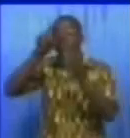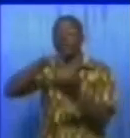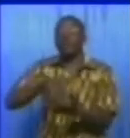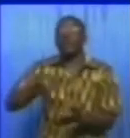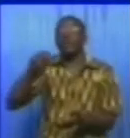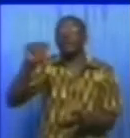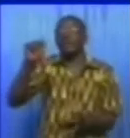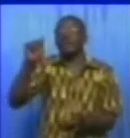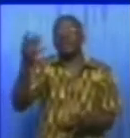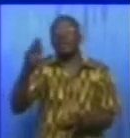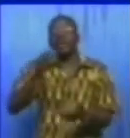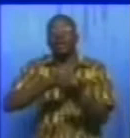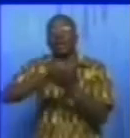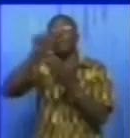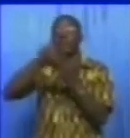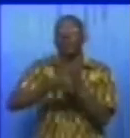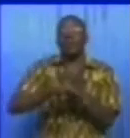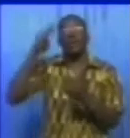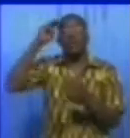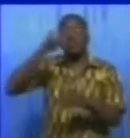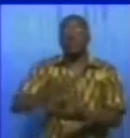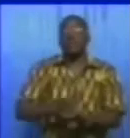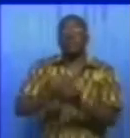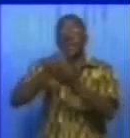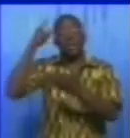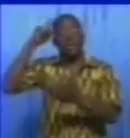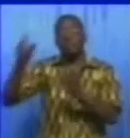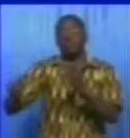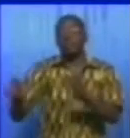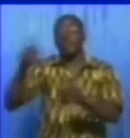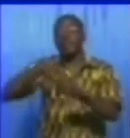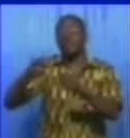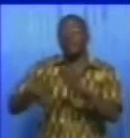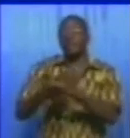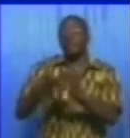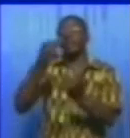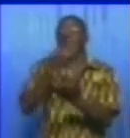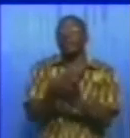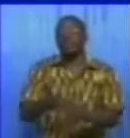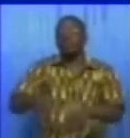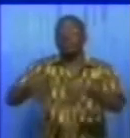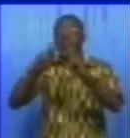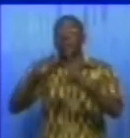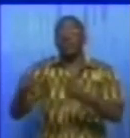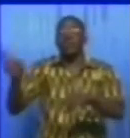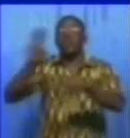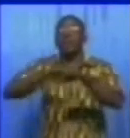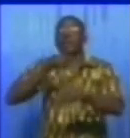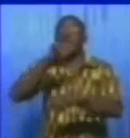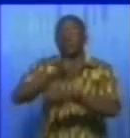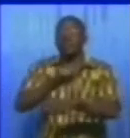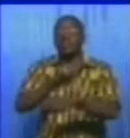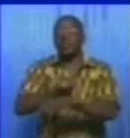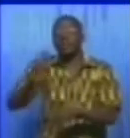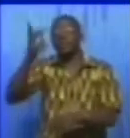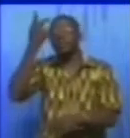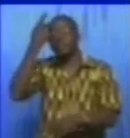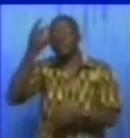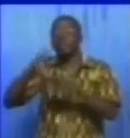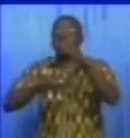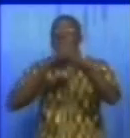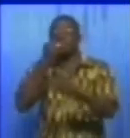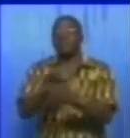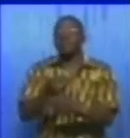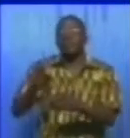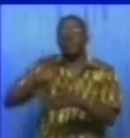2013. Exécuté avec l'appui des partenaires techniques et financiers, il doit permettre de mettre en œuvre la politique nationale